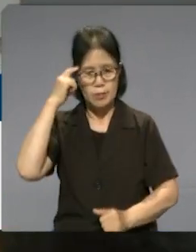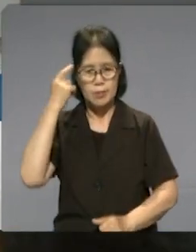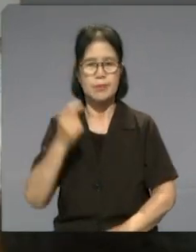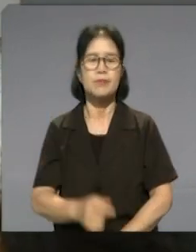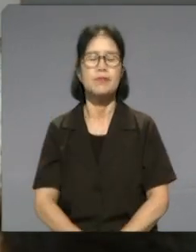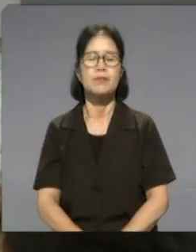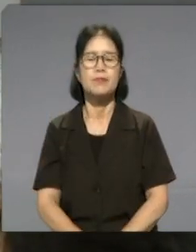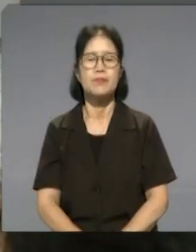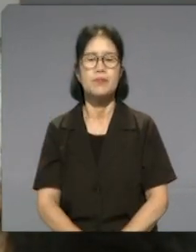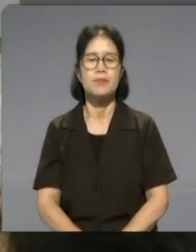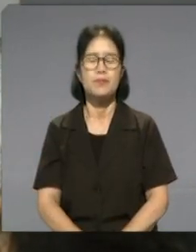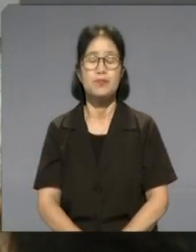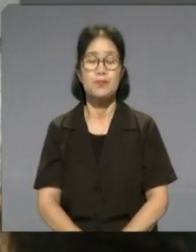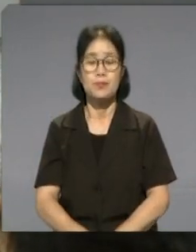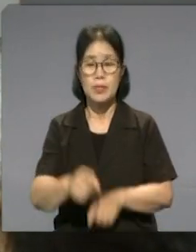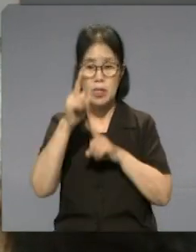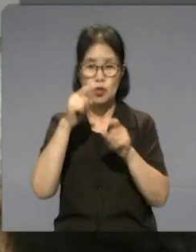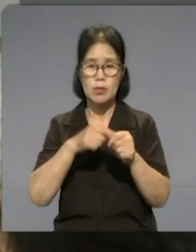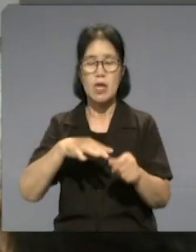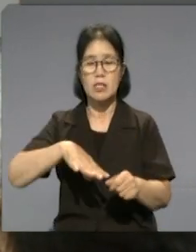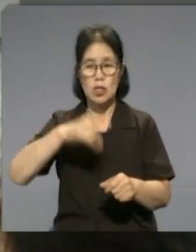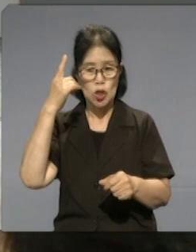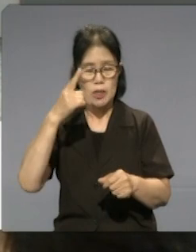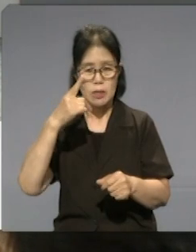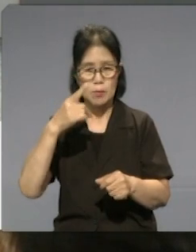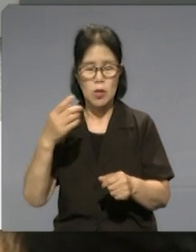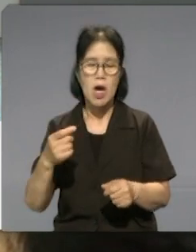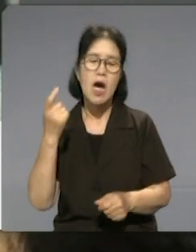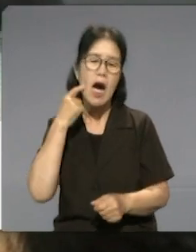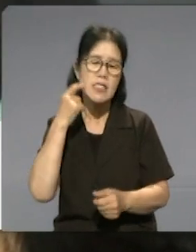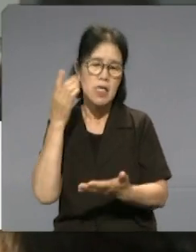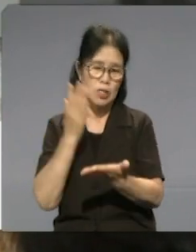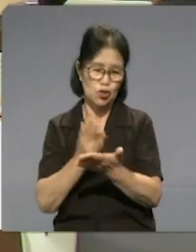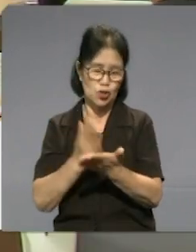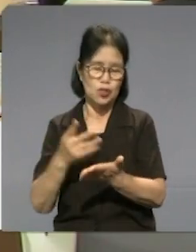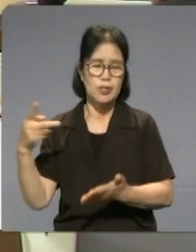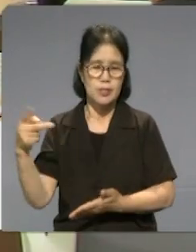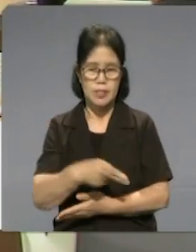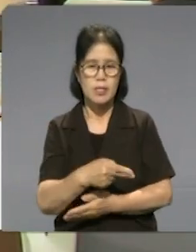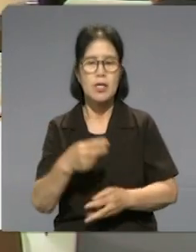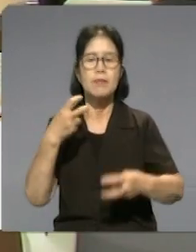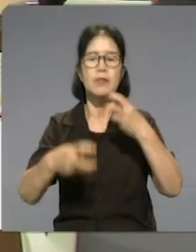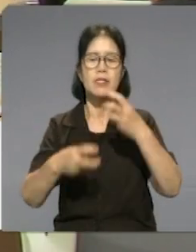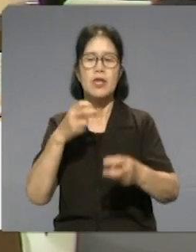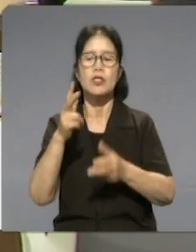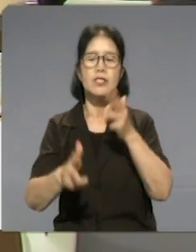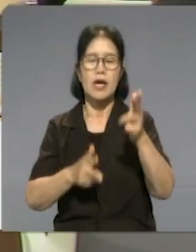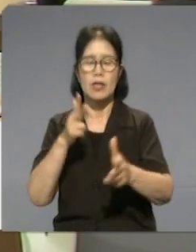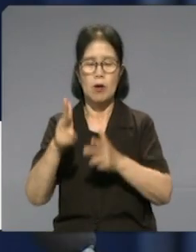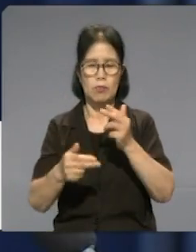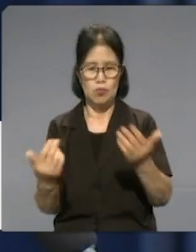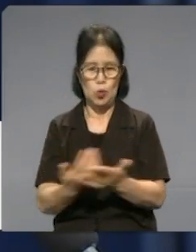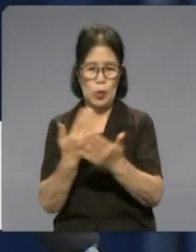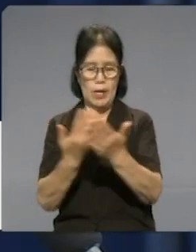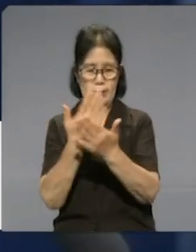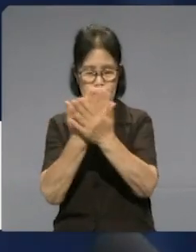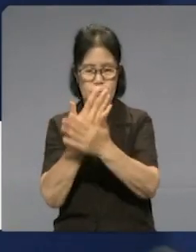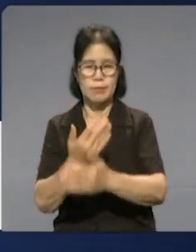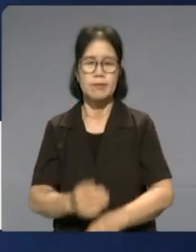생각합니다. 이 후보자 첫 일성은 가짜뉴스 근절과 미디어 산업의 도약 등으로